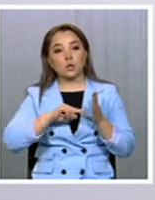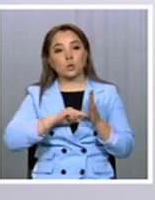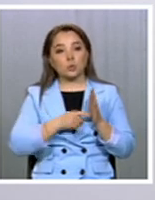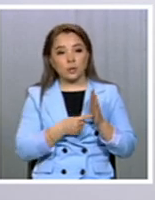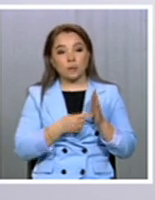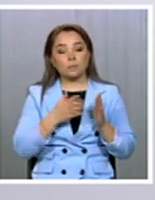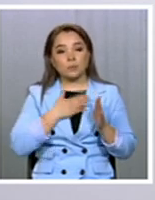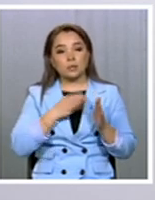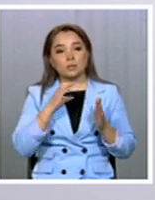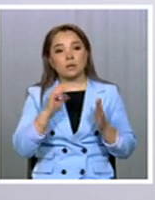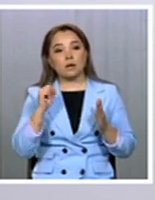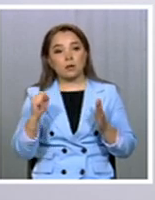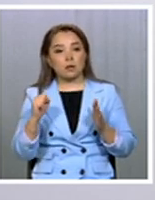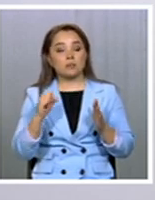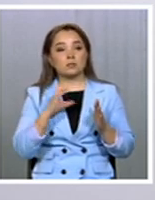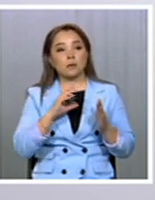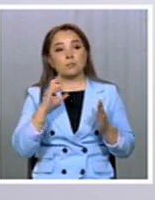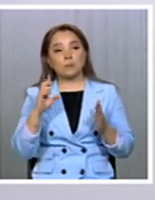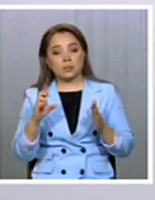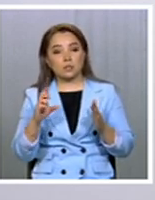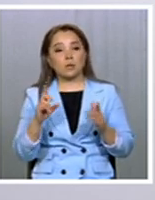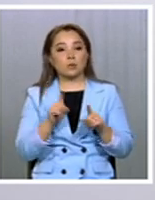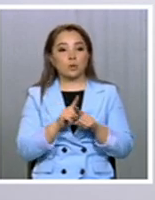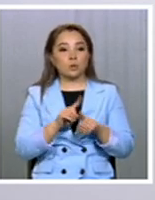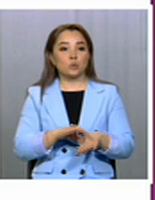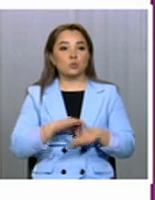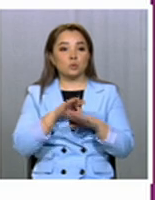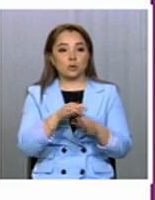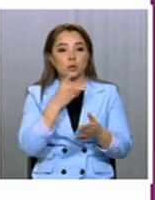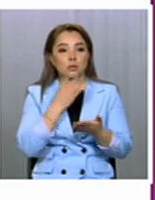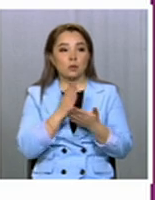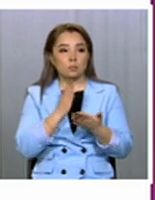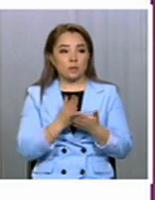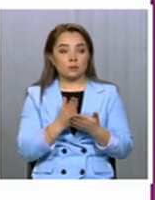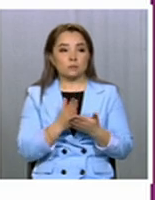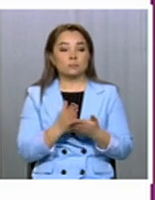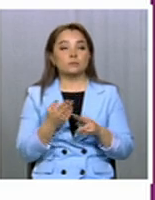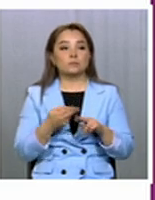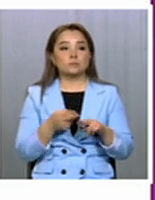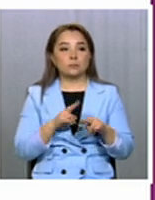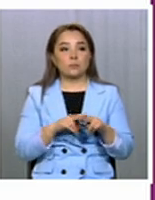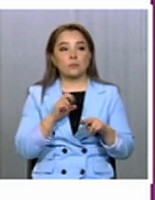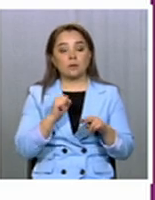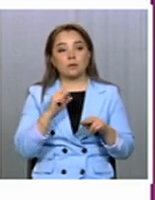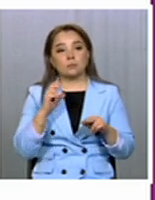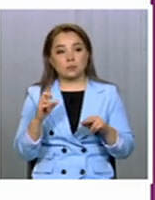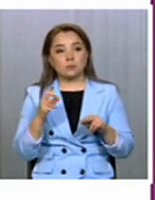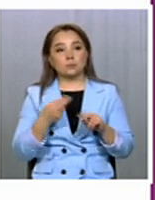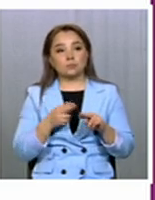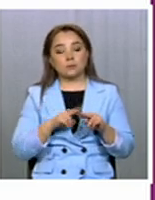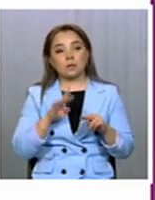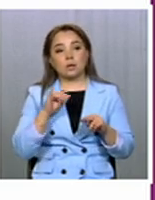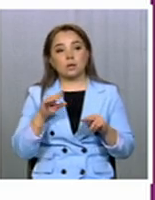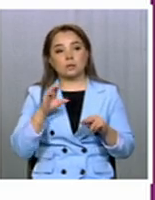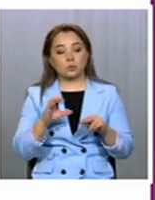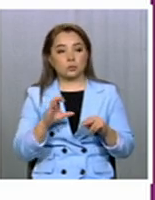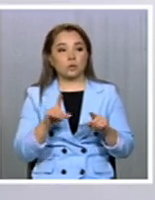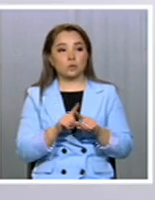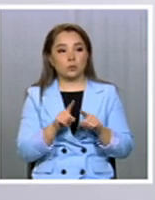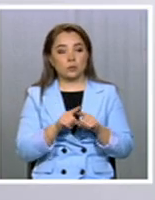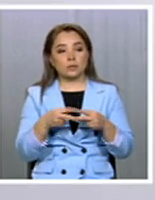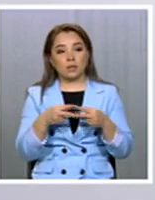бізге СА, СБ жанамалар жүргізілген. Және АБ бұл радиусқа тең